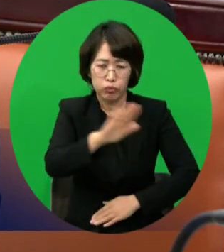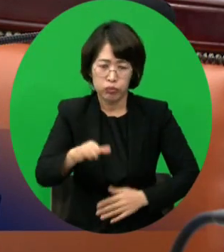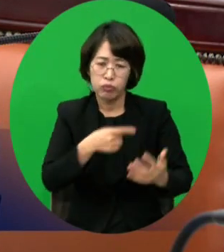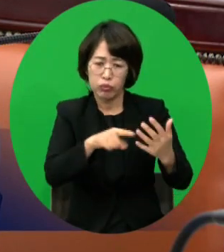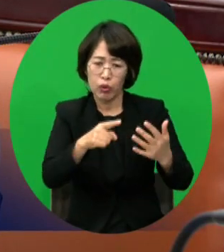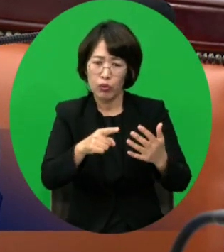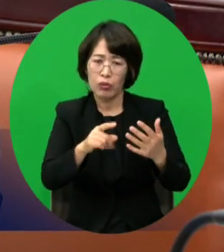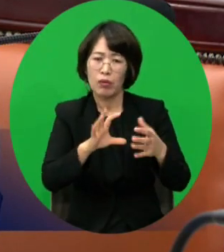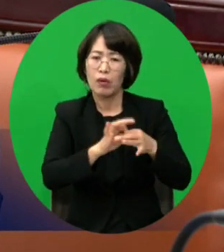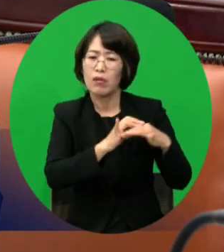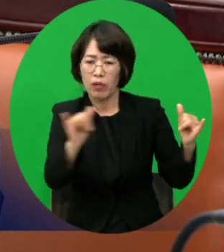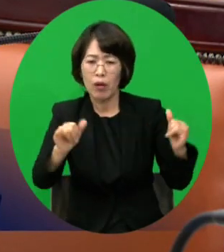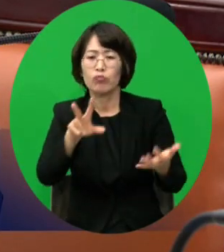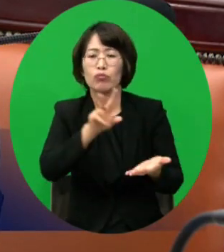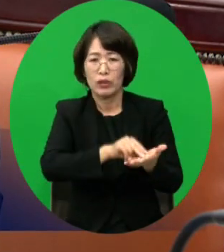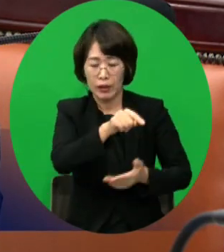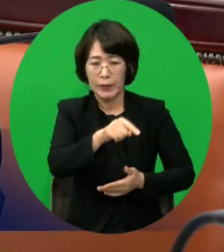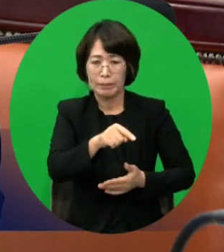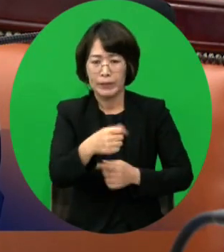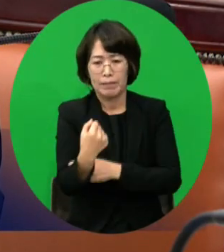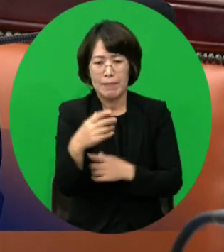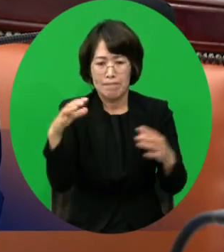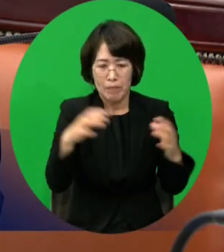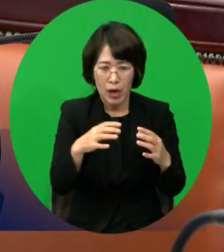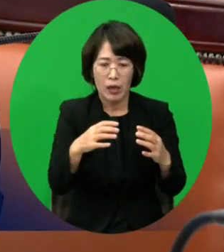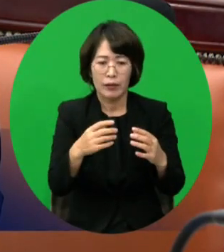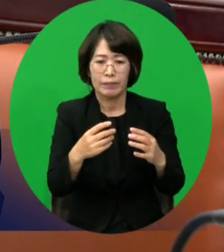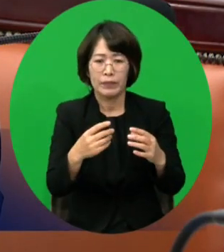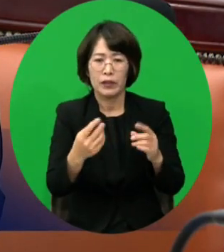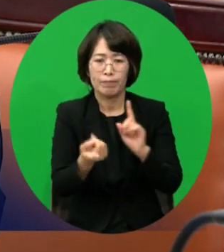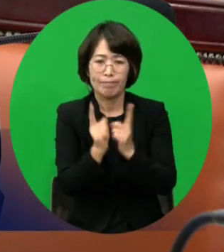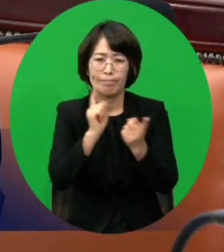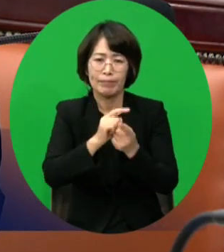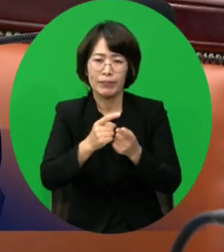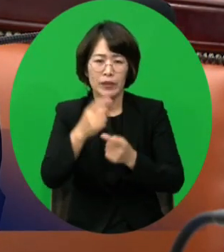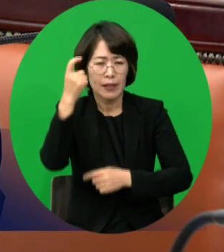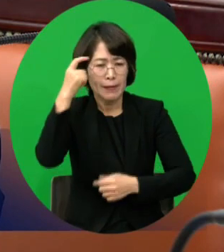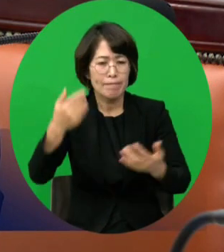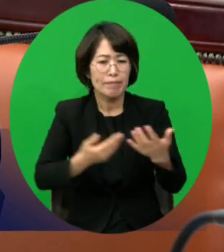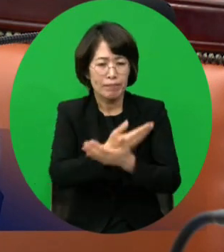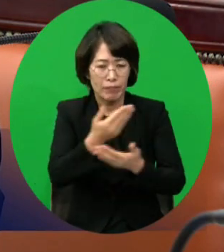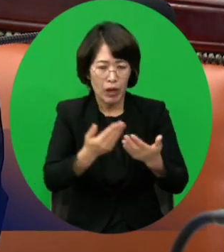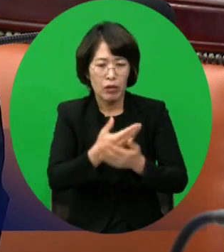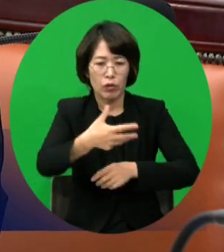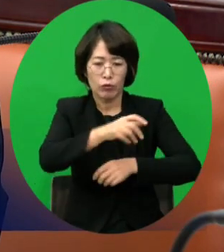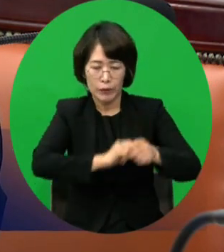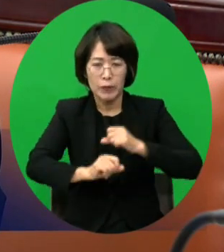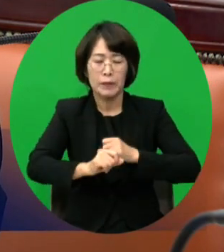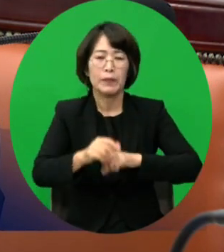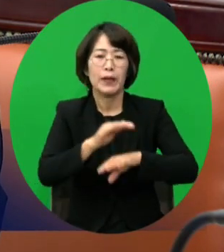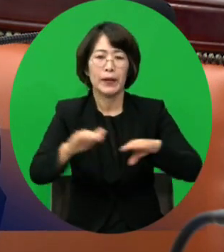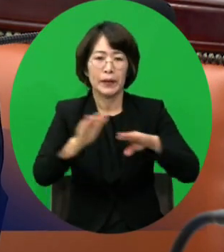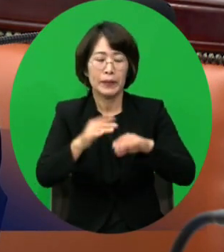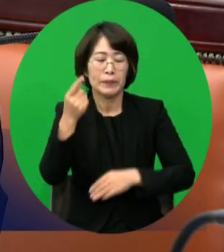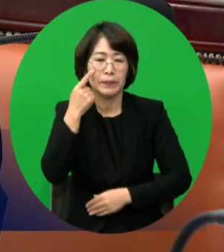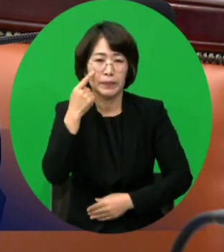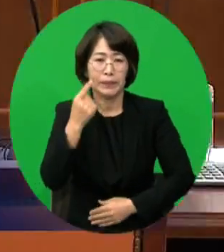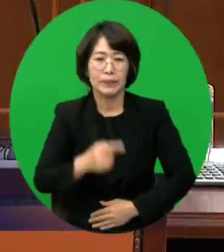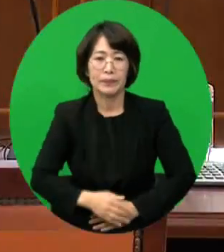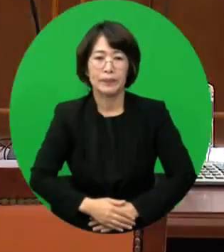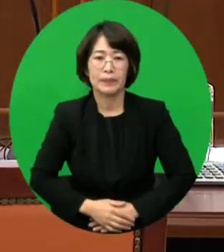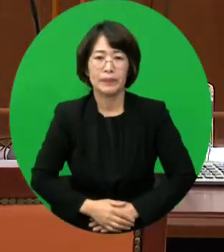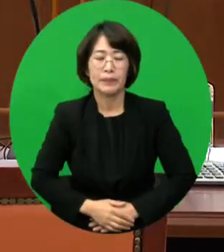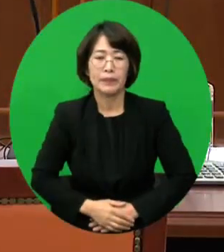문제이기 때문에 어떻게든 통합을 하고 서로 의견을 나누도록 적극적으로 나서서 해결을 해보겠습니다.